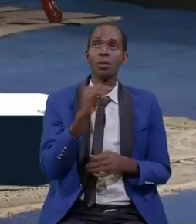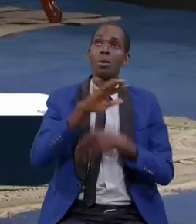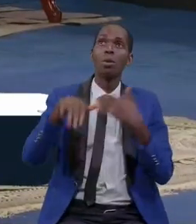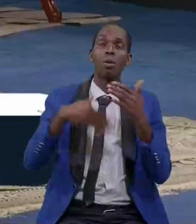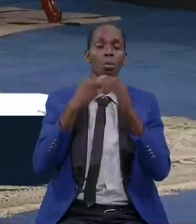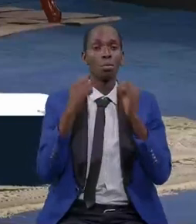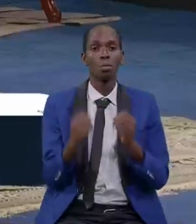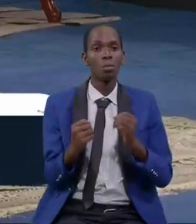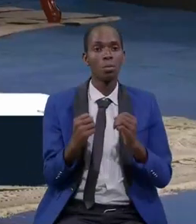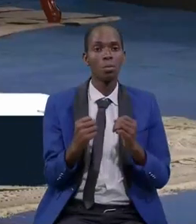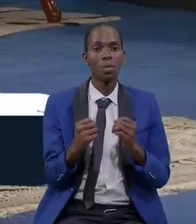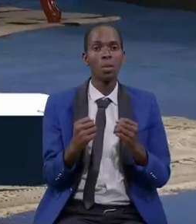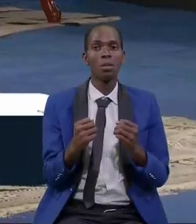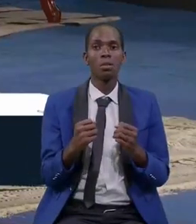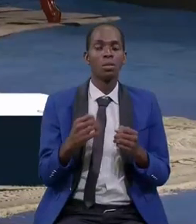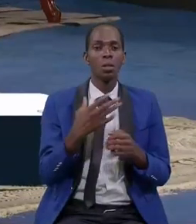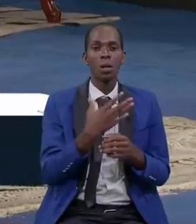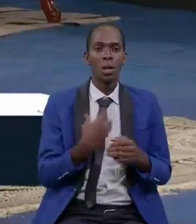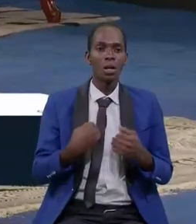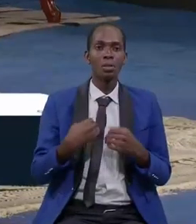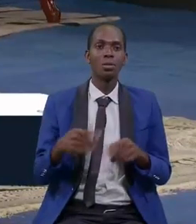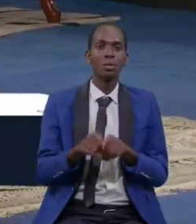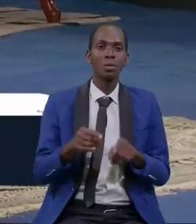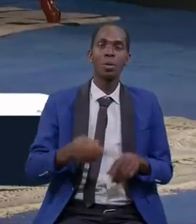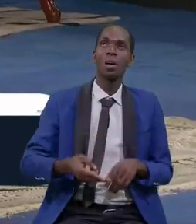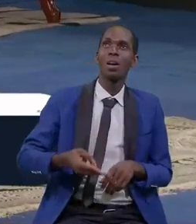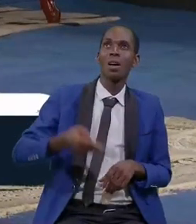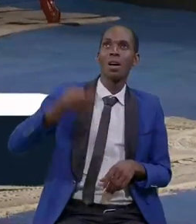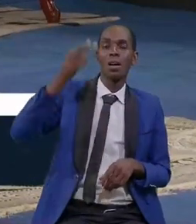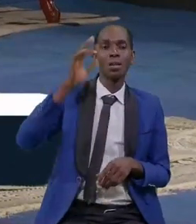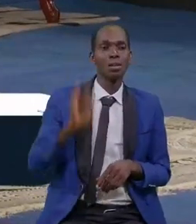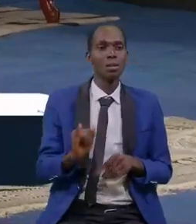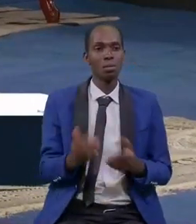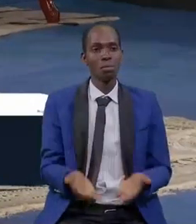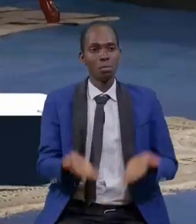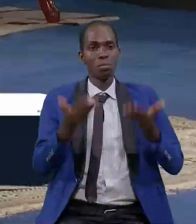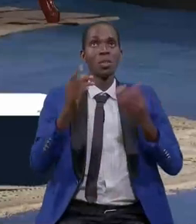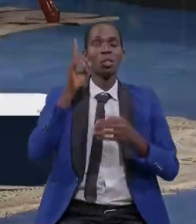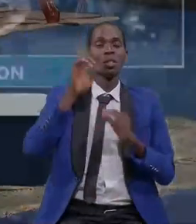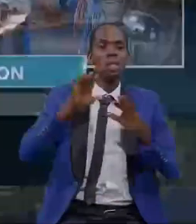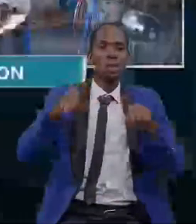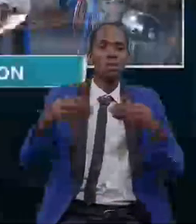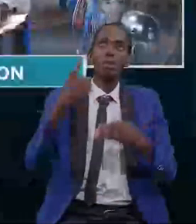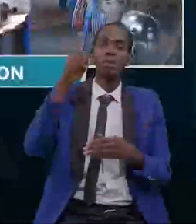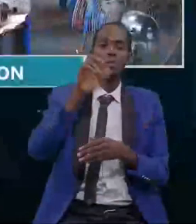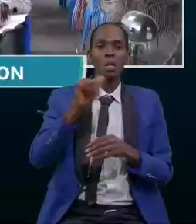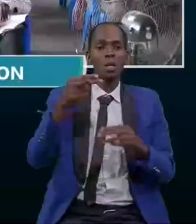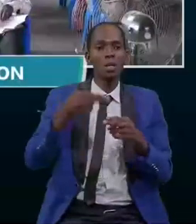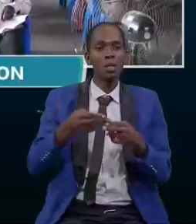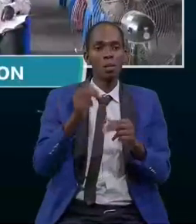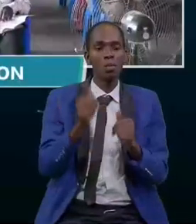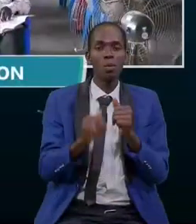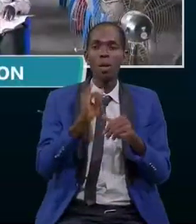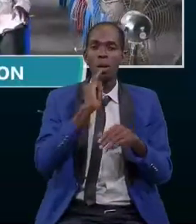C'est pourquoi aussi Dieu, le Tout-Puissant, l'a souverainement élevé et lui a donné le nom qui est